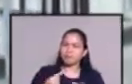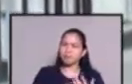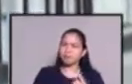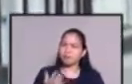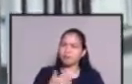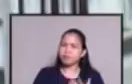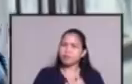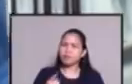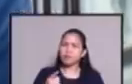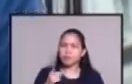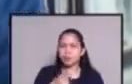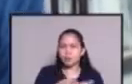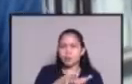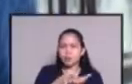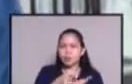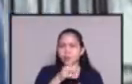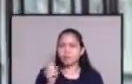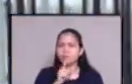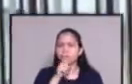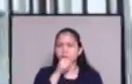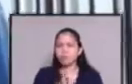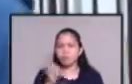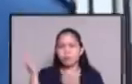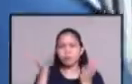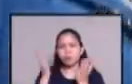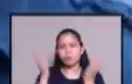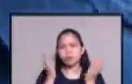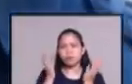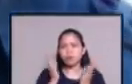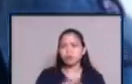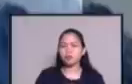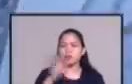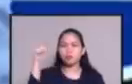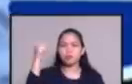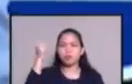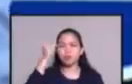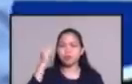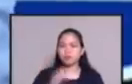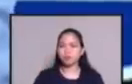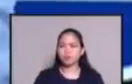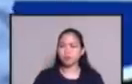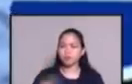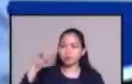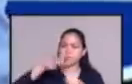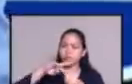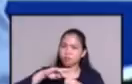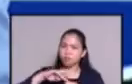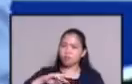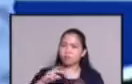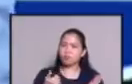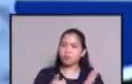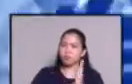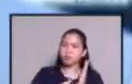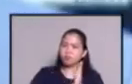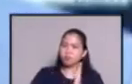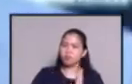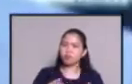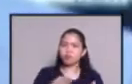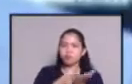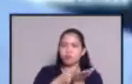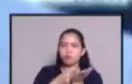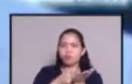pagiging tapat at totoo ng mga naglilingkod sa gobyerno? Will you vote for an honest candidate?